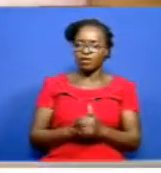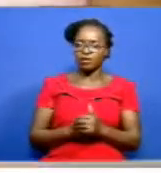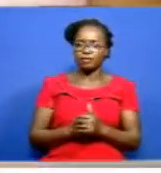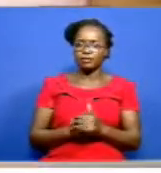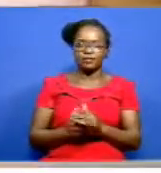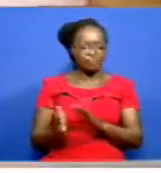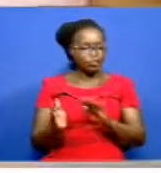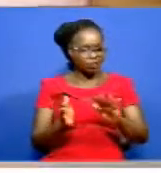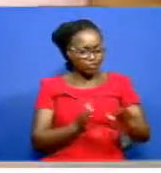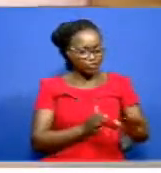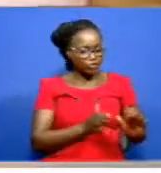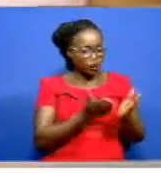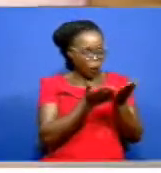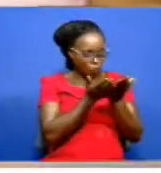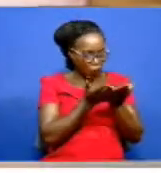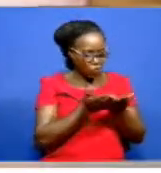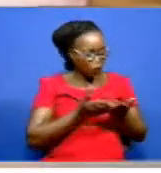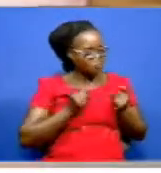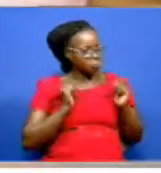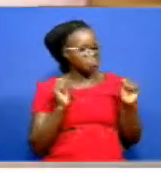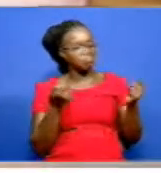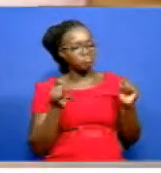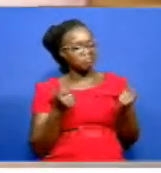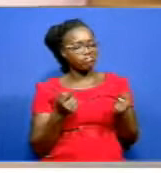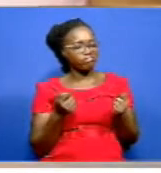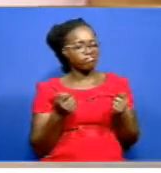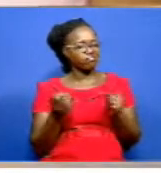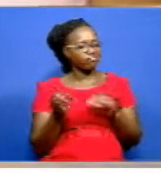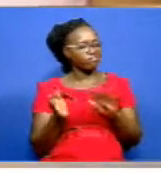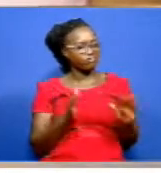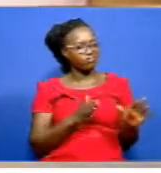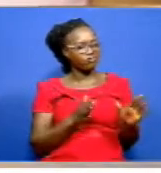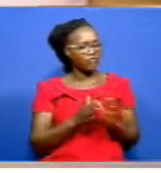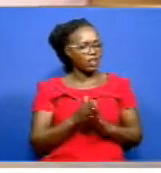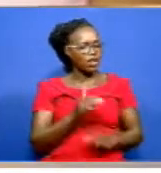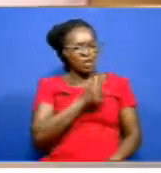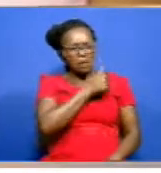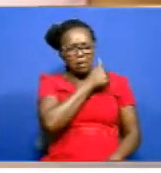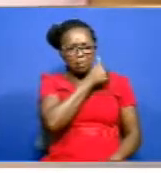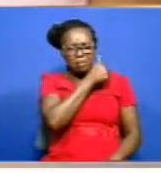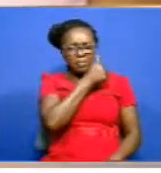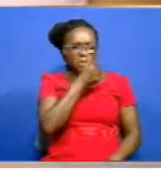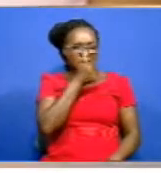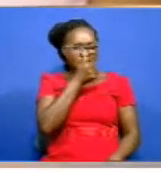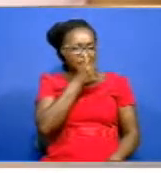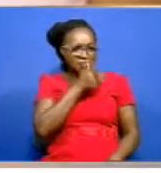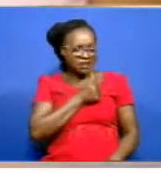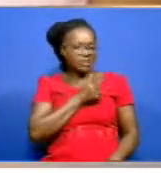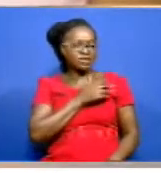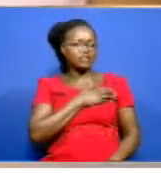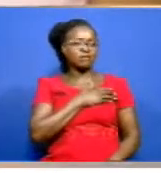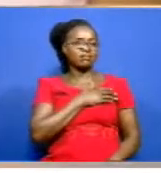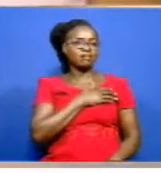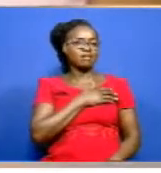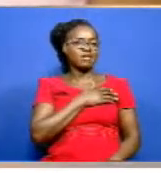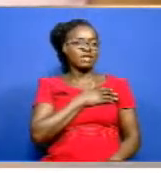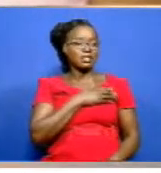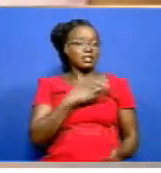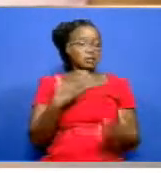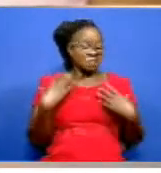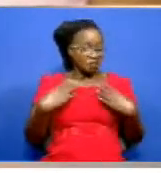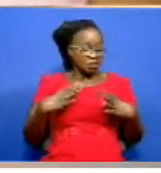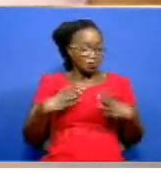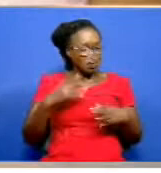uchawi na urogi, kuna ile kuficha siri. Ati watu watamuona chizi ama watamuona